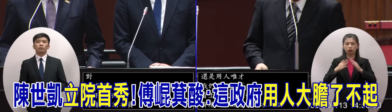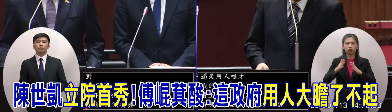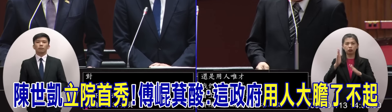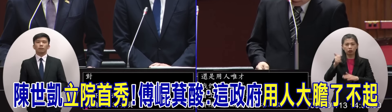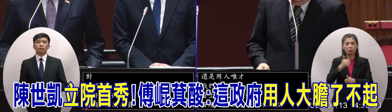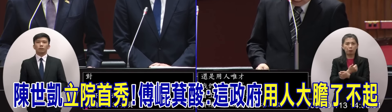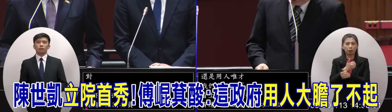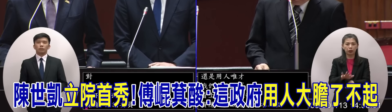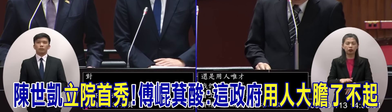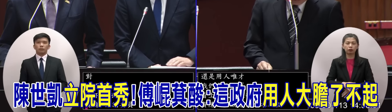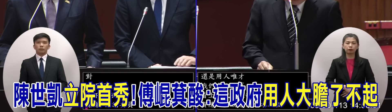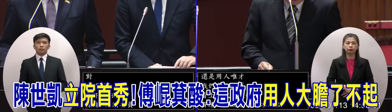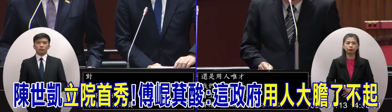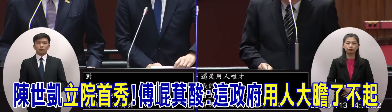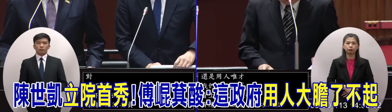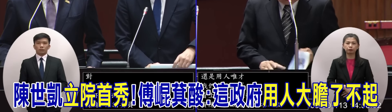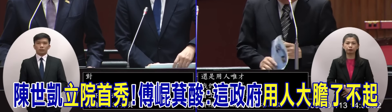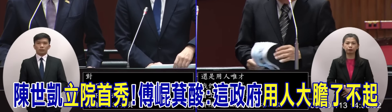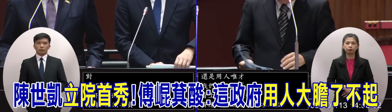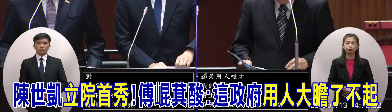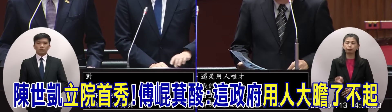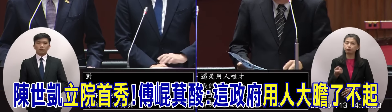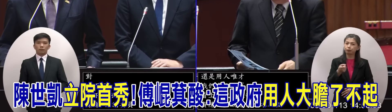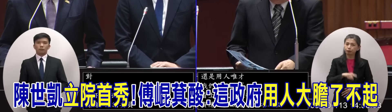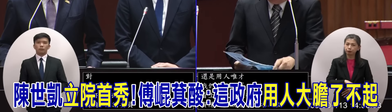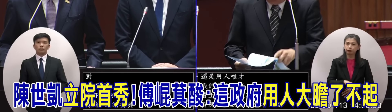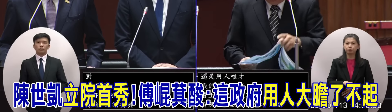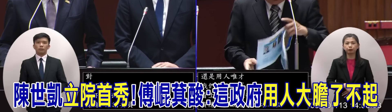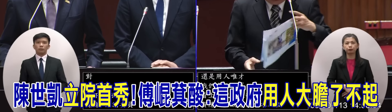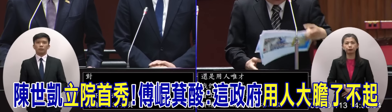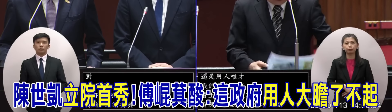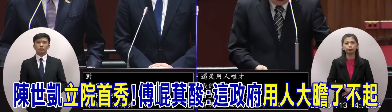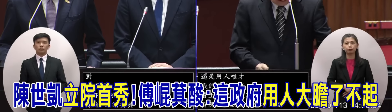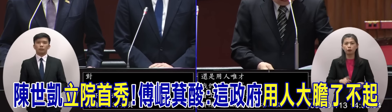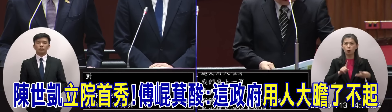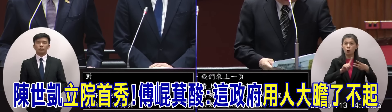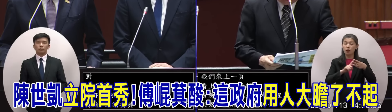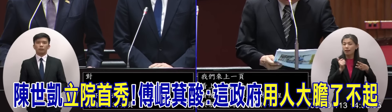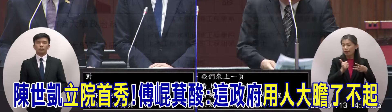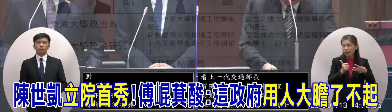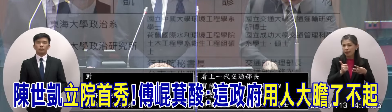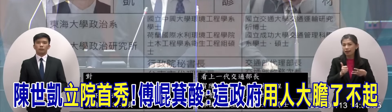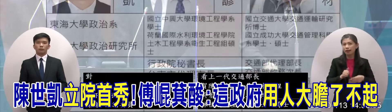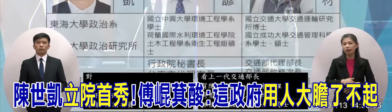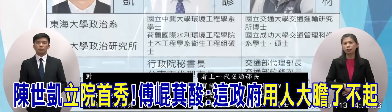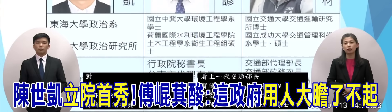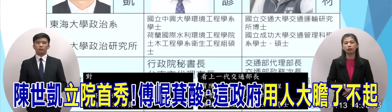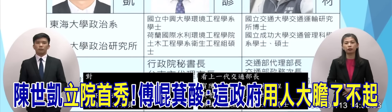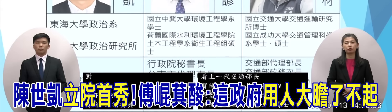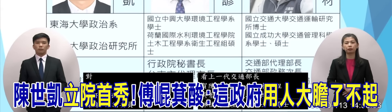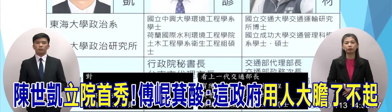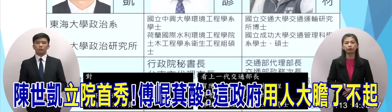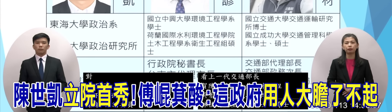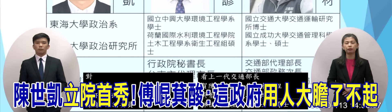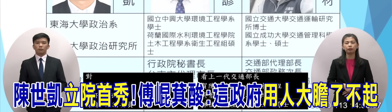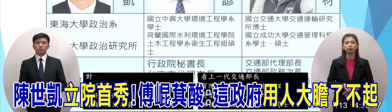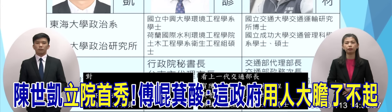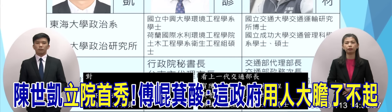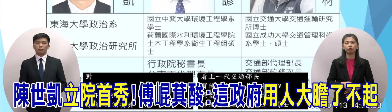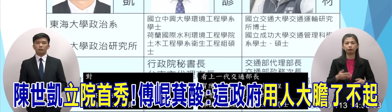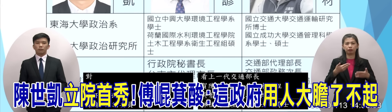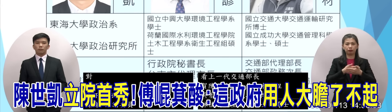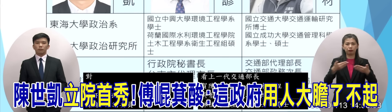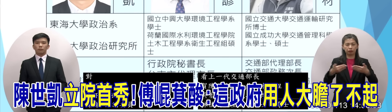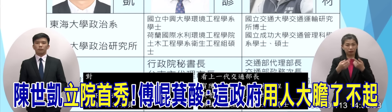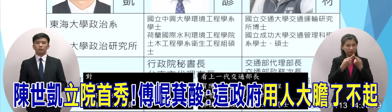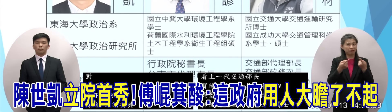长，再过来，啊，这个王国才先生，啊，他至少是交大运